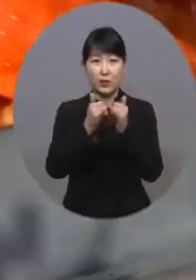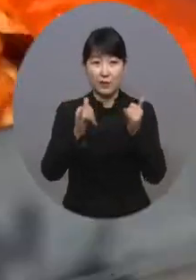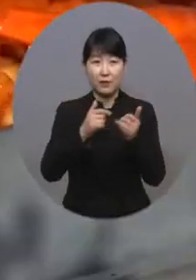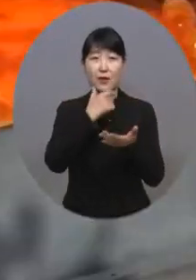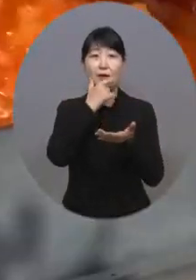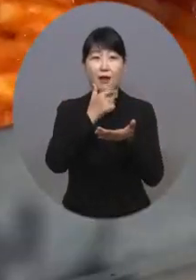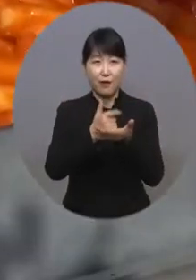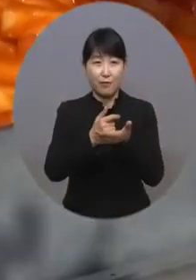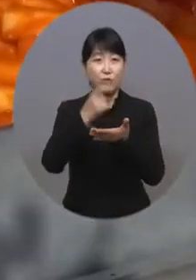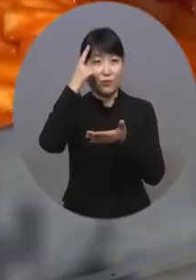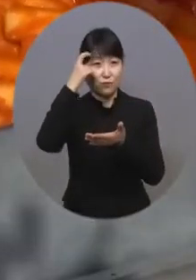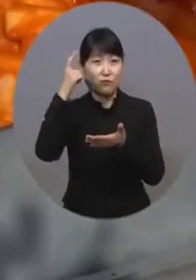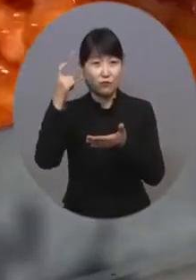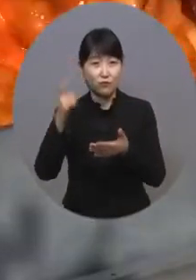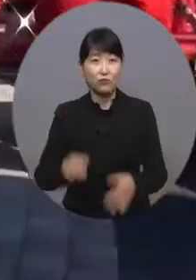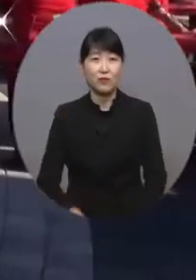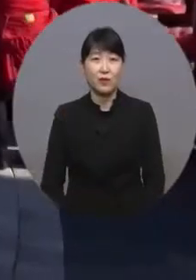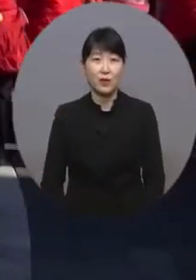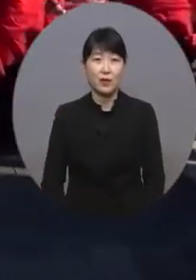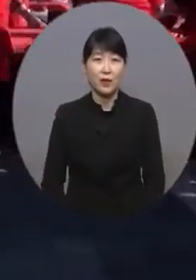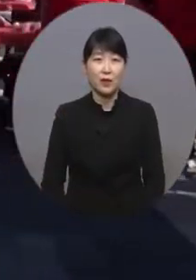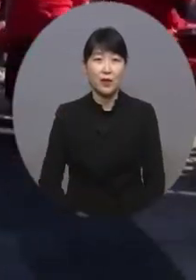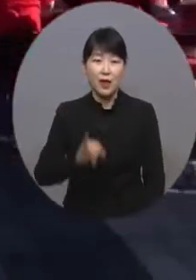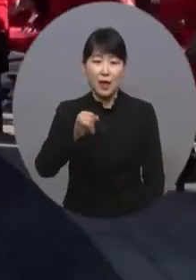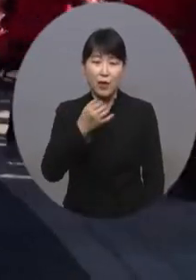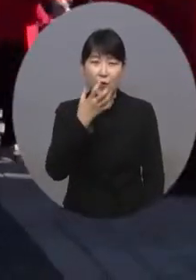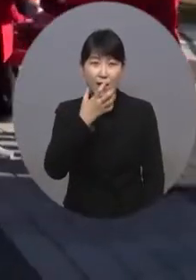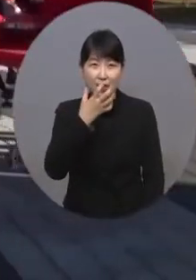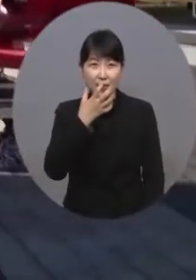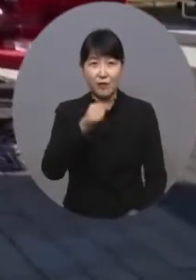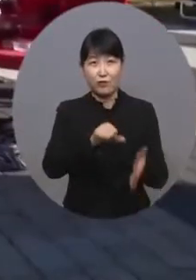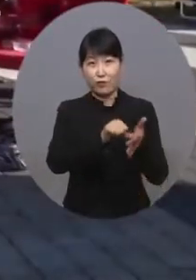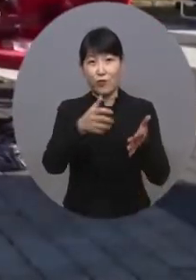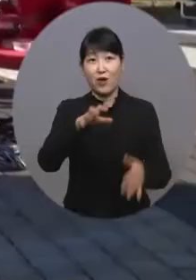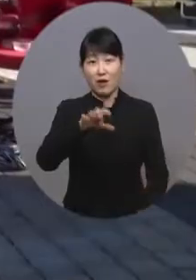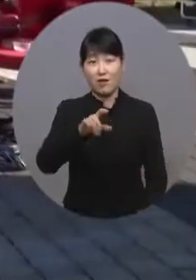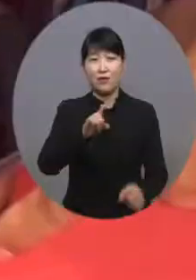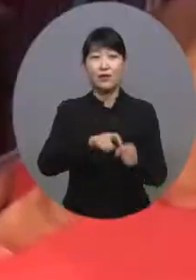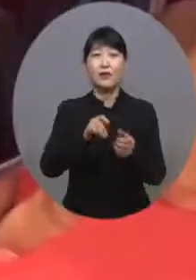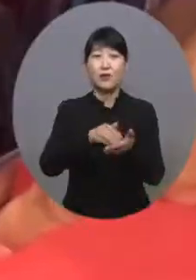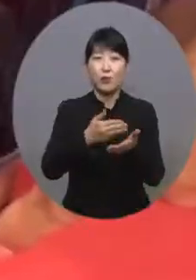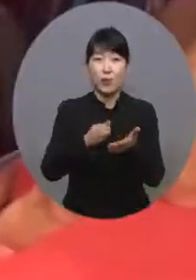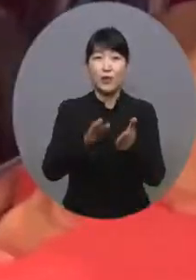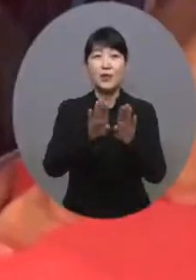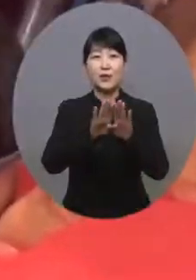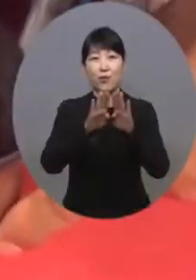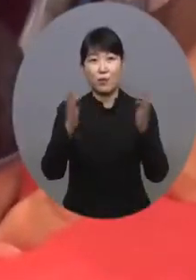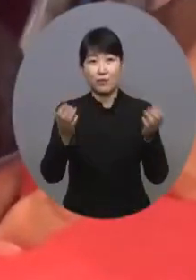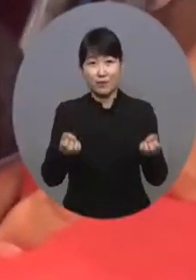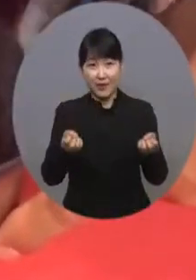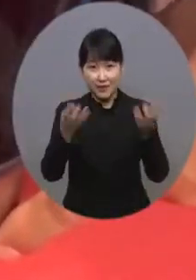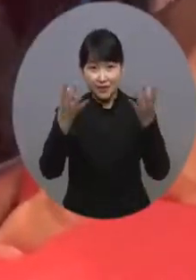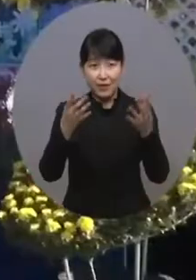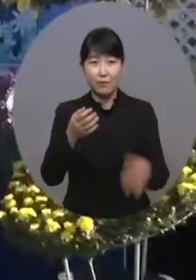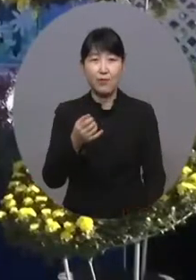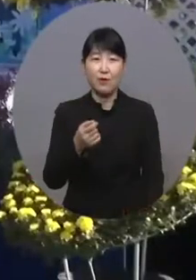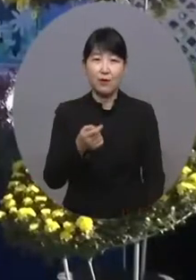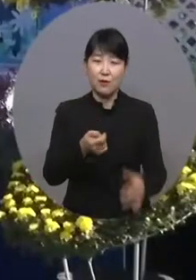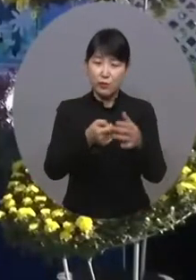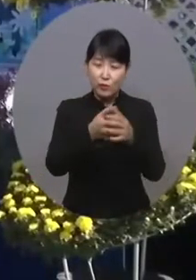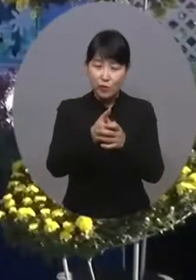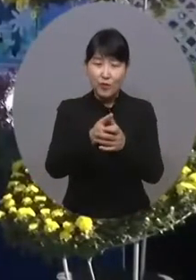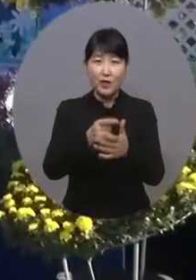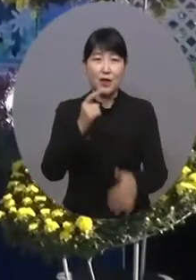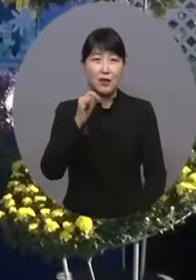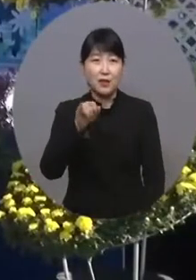이번 축제는 고추장의 본 고장임을 실감케 하듯 떡볶이 오픈파티, 이색 고추장 만들기,